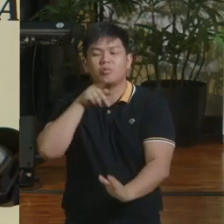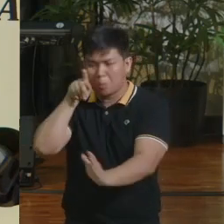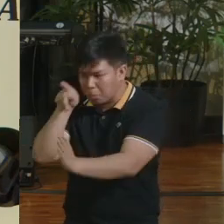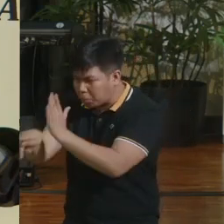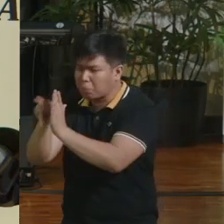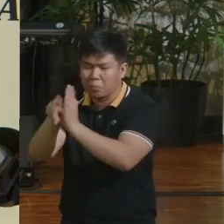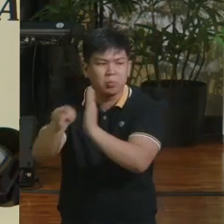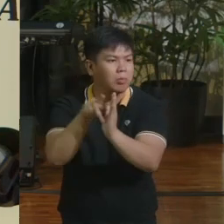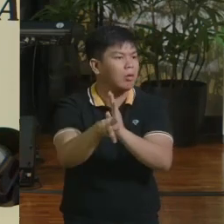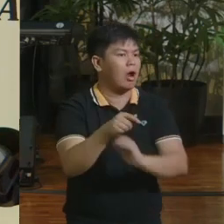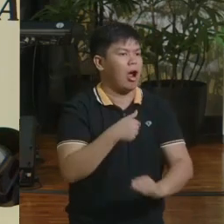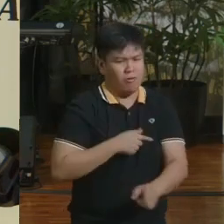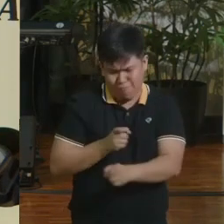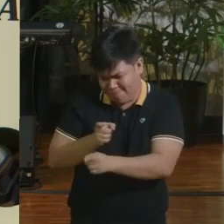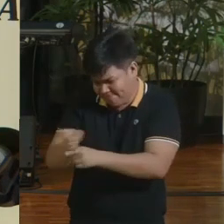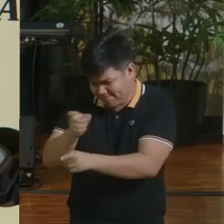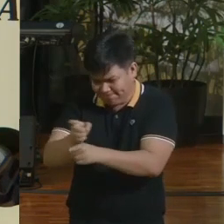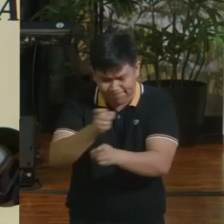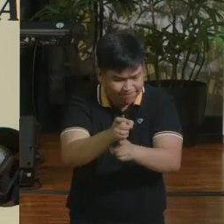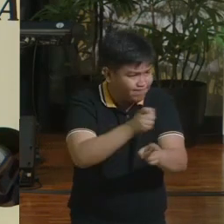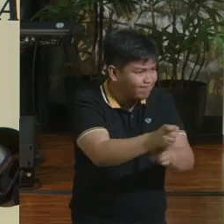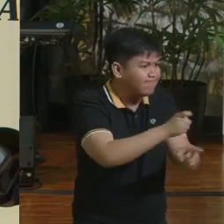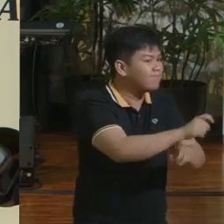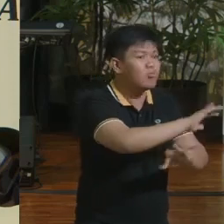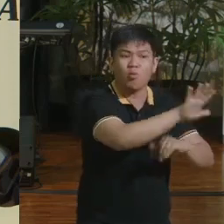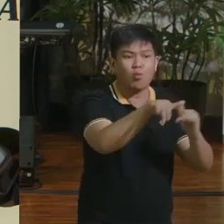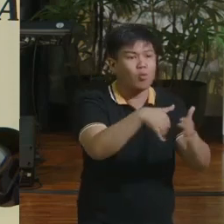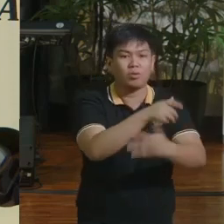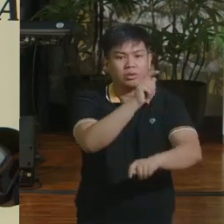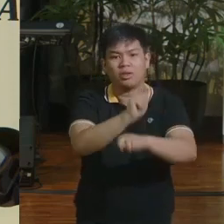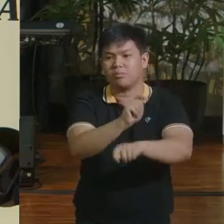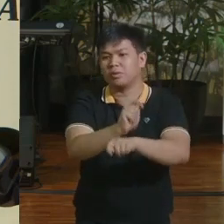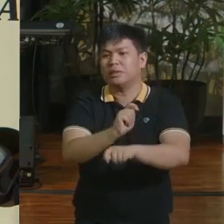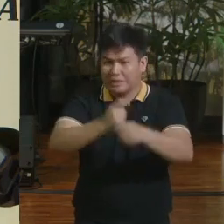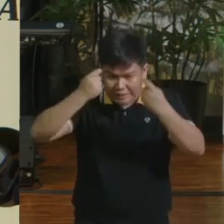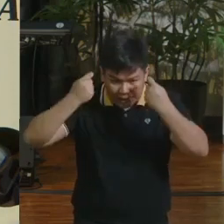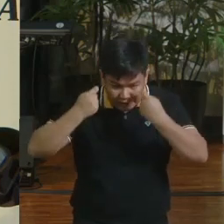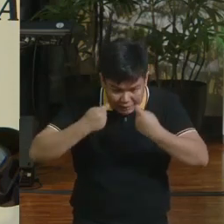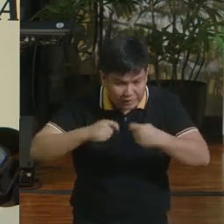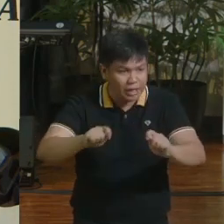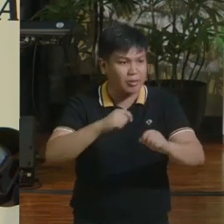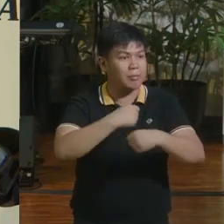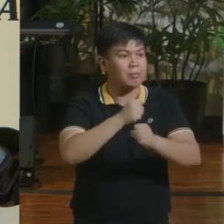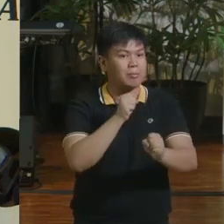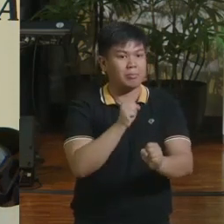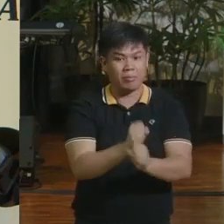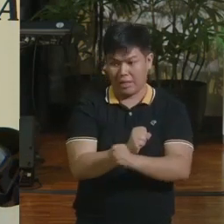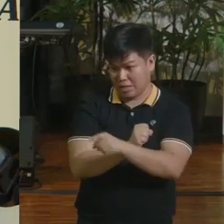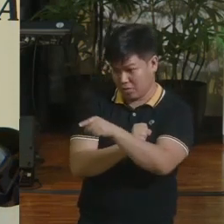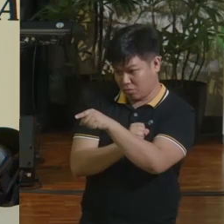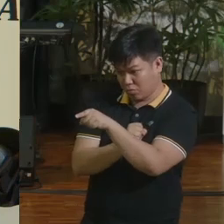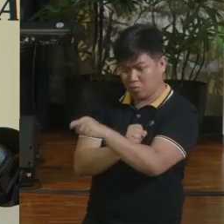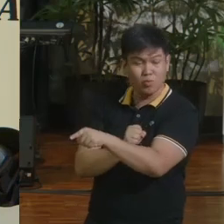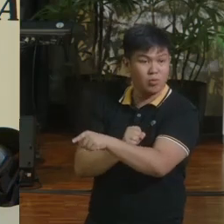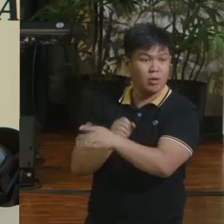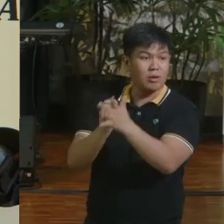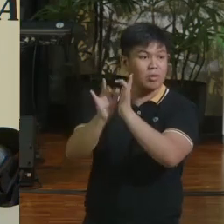And I punished them often in all the synagogues and tried to make them